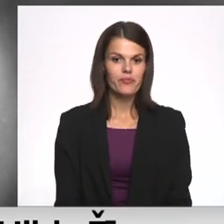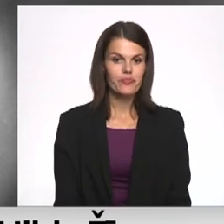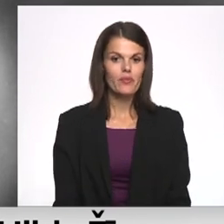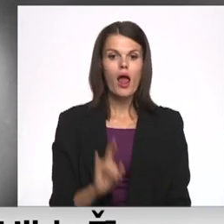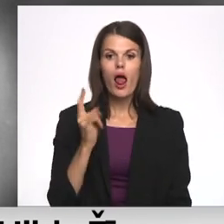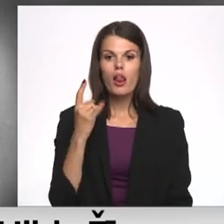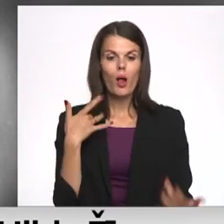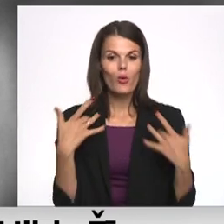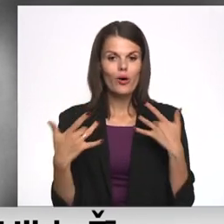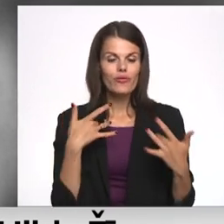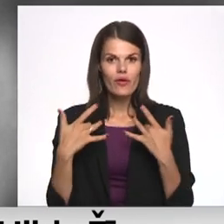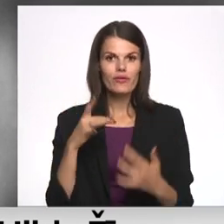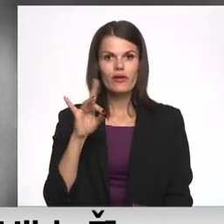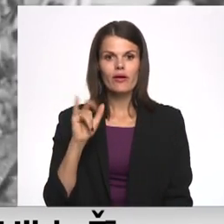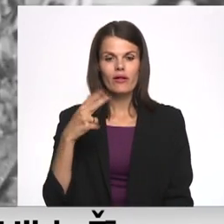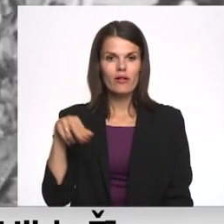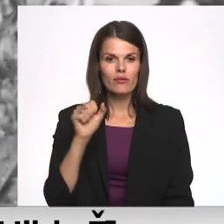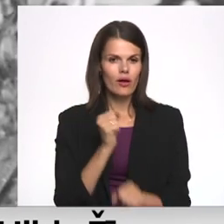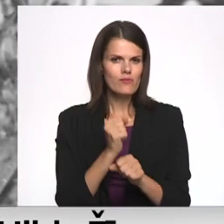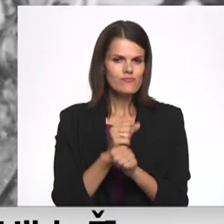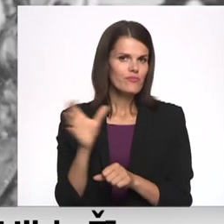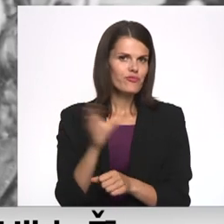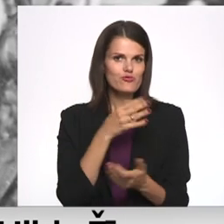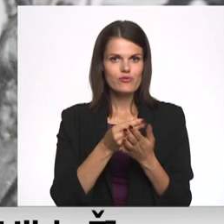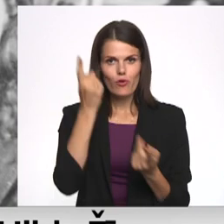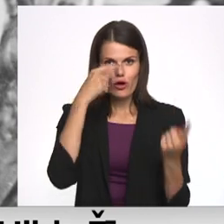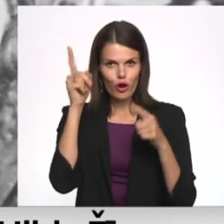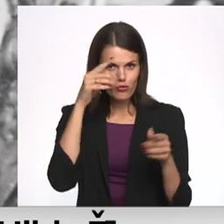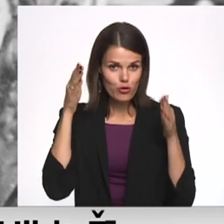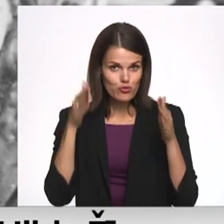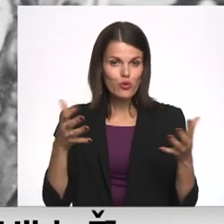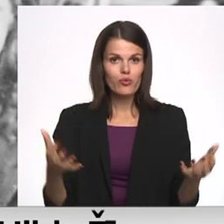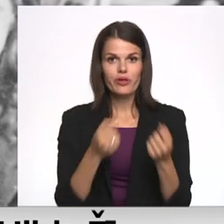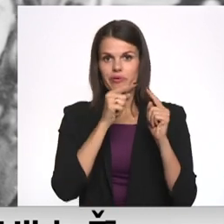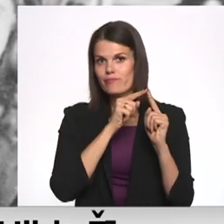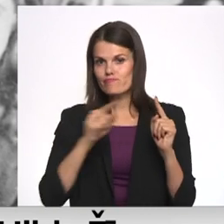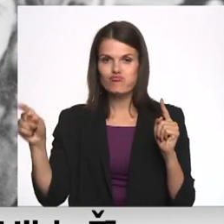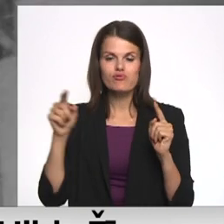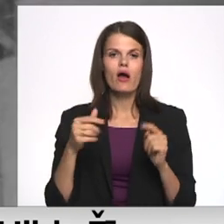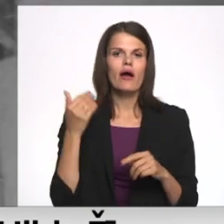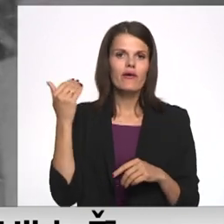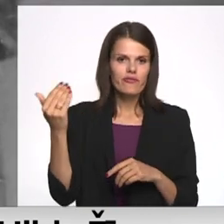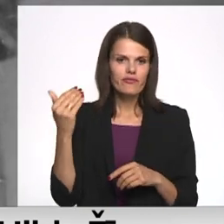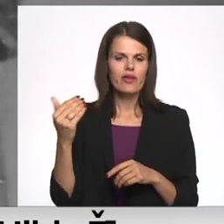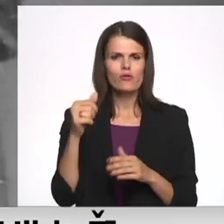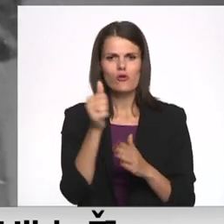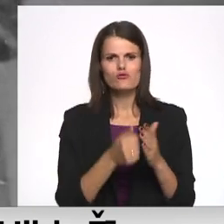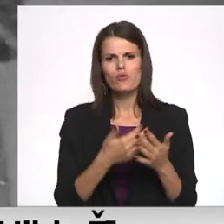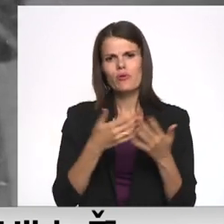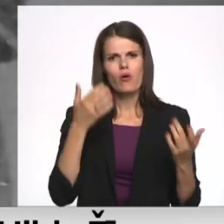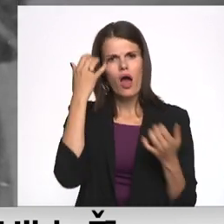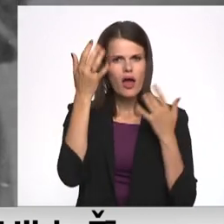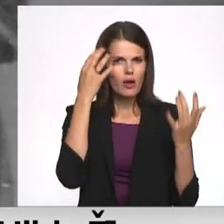Leļļu teātrī Hilda aizvadījusi visu savu radošo mūžu kopš teātra dibināšanas dienas. Viņas lomu klāstā nebija daudz